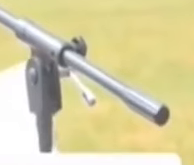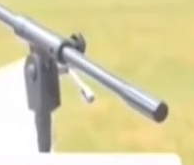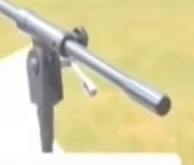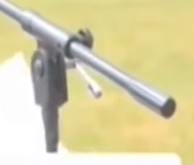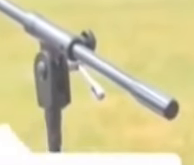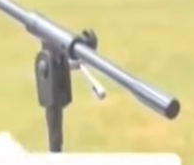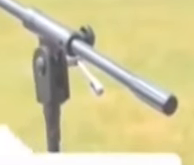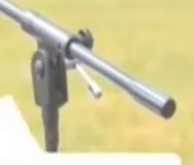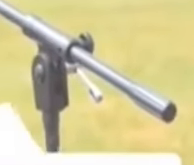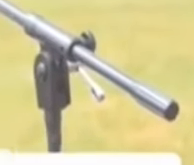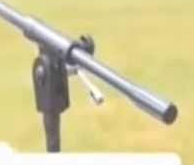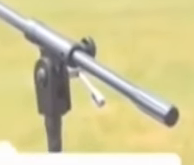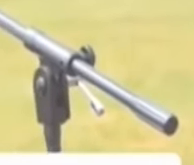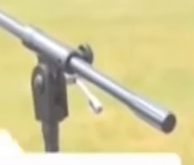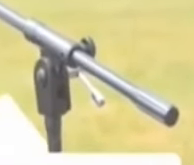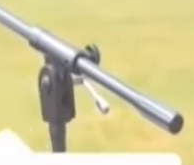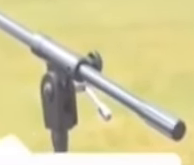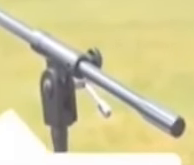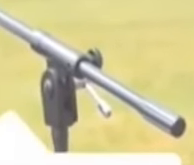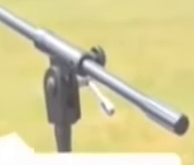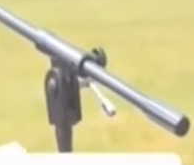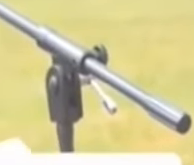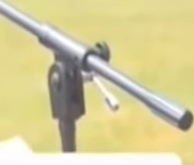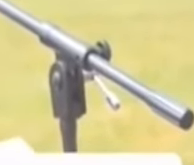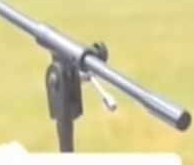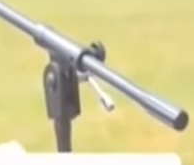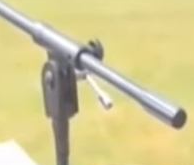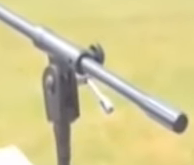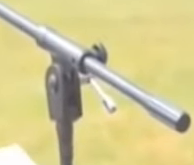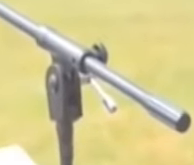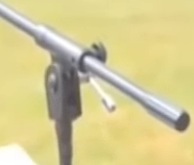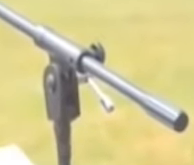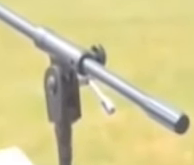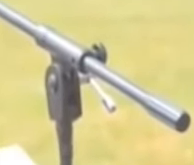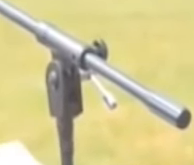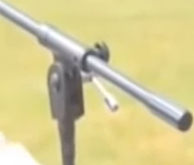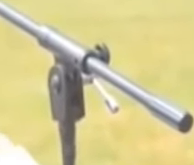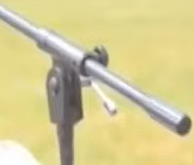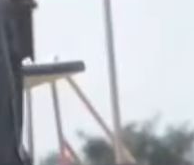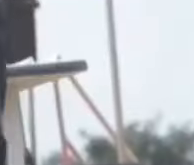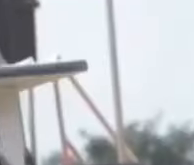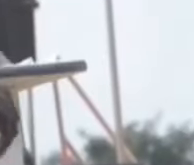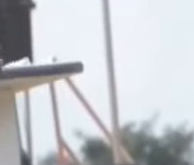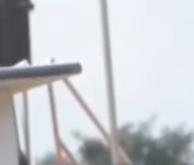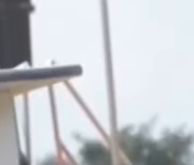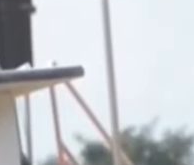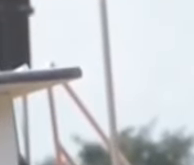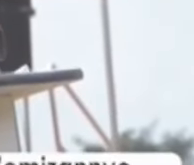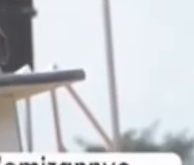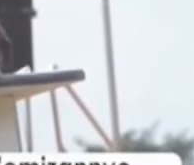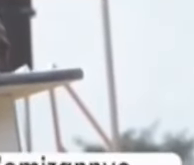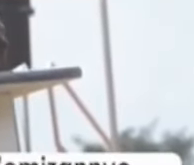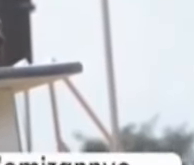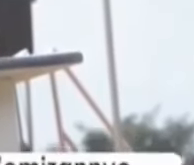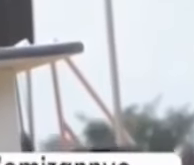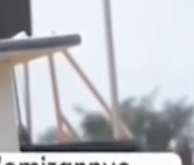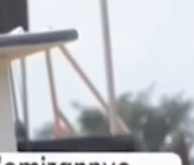thank all these media houses that have been promoting these games. Your